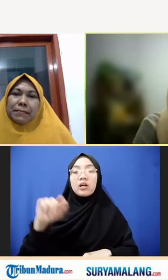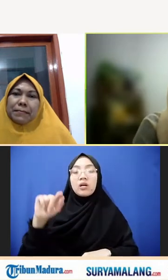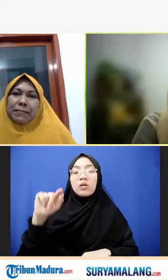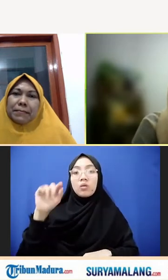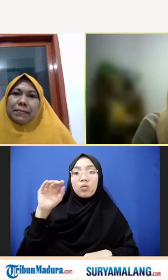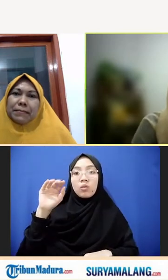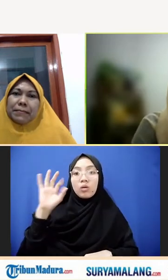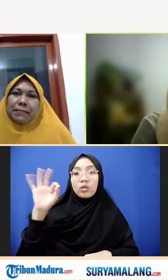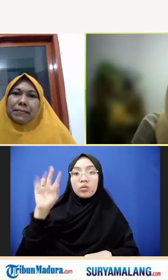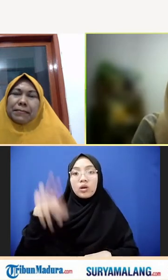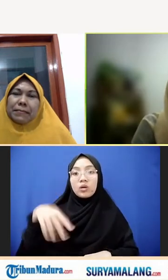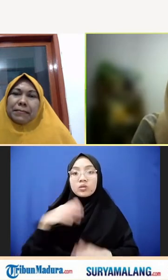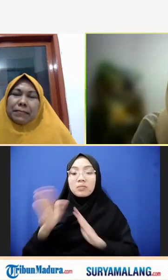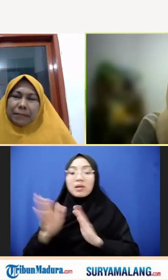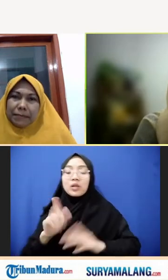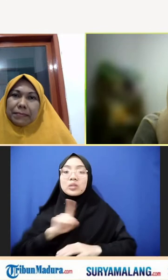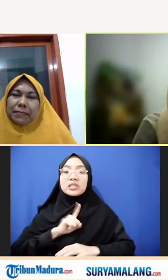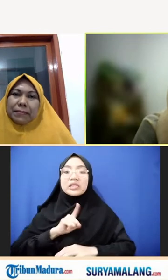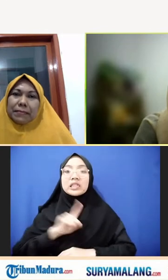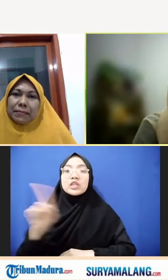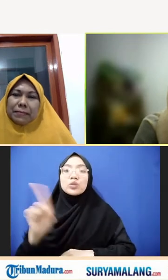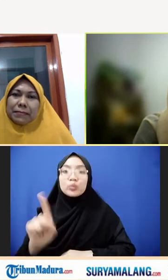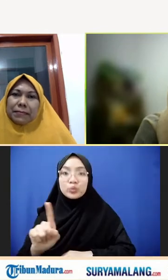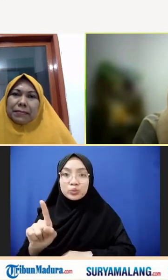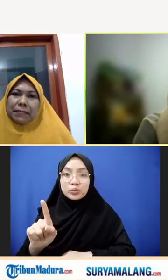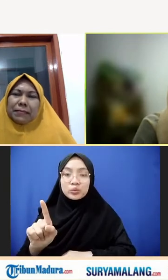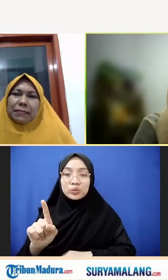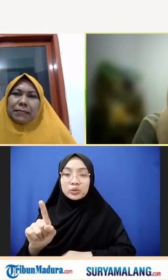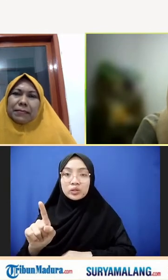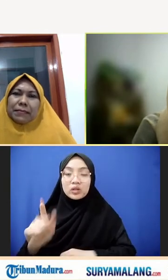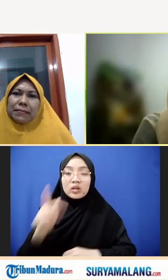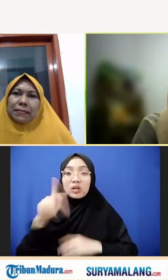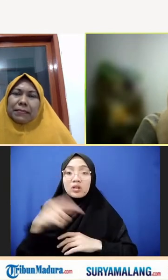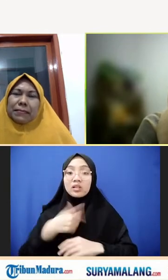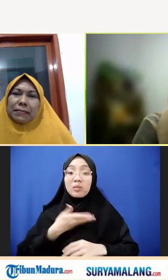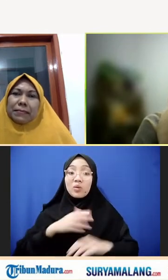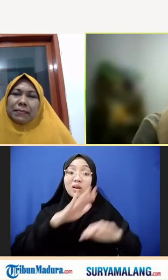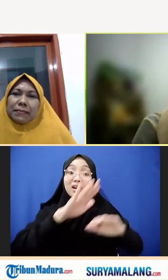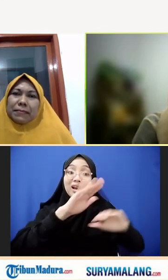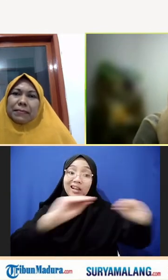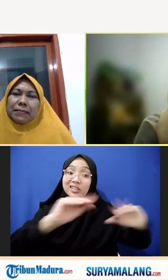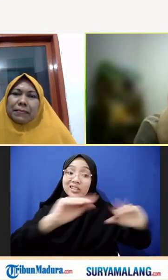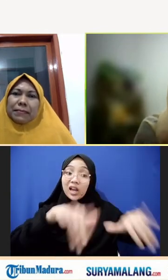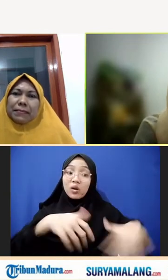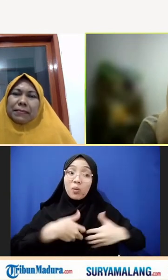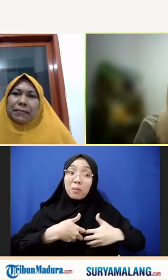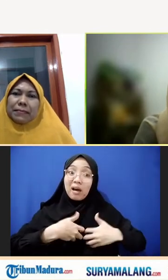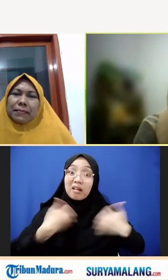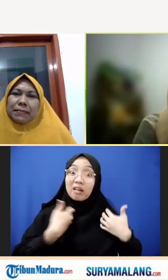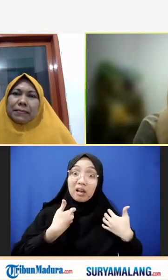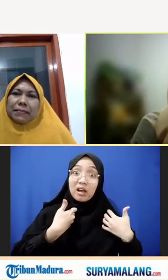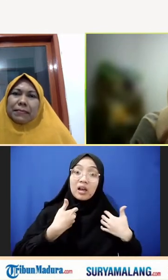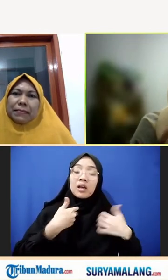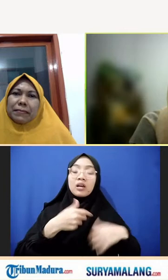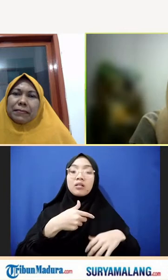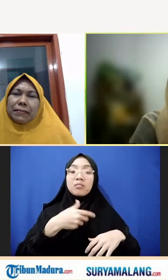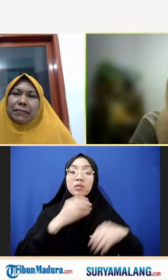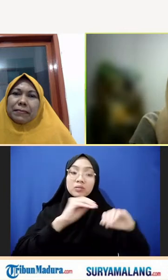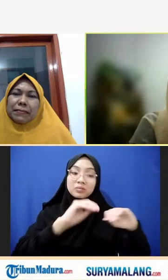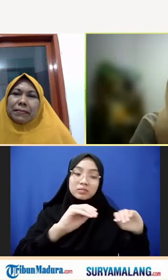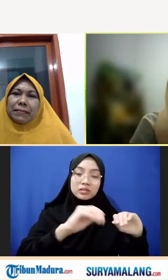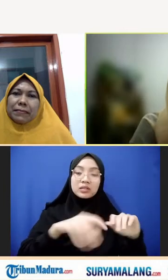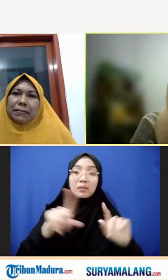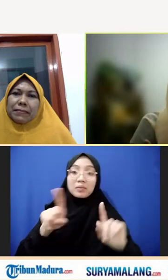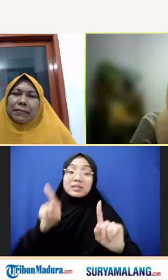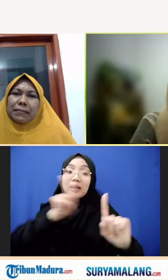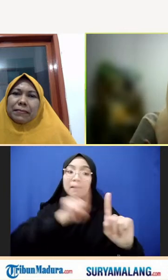bisa regulasi diri dulu. Jadi ketika kita mau nenangin anak yang sedang marah, orang tuanya itu ketika mendampingi anak